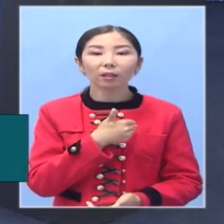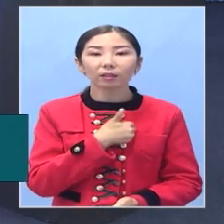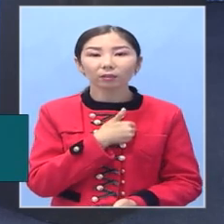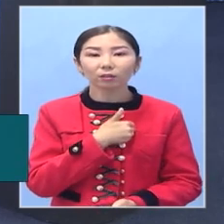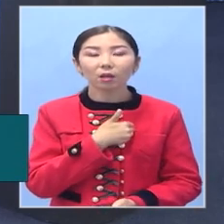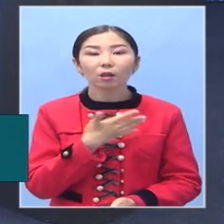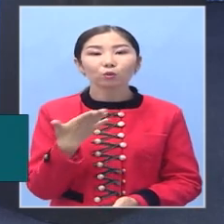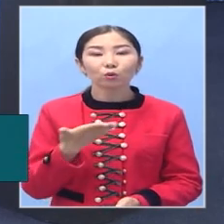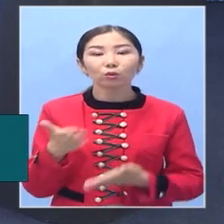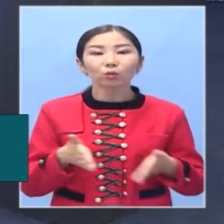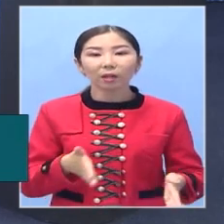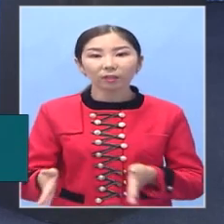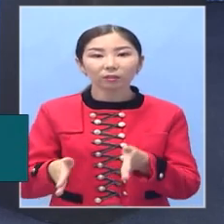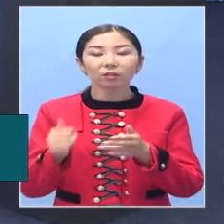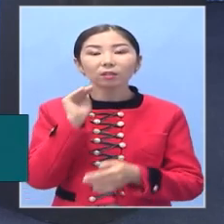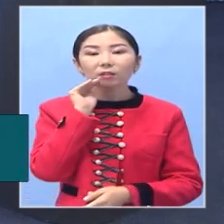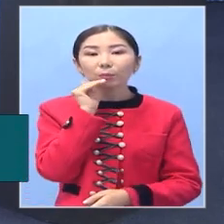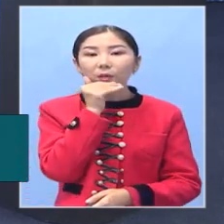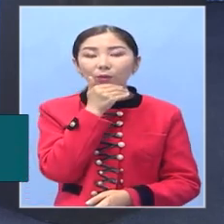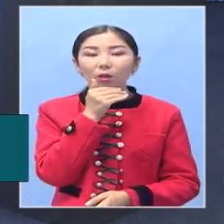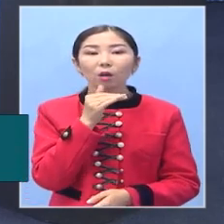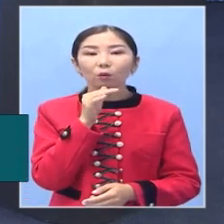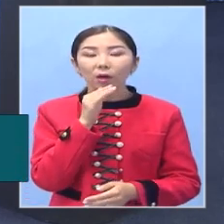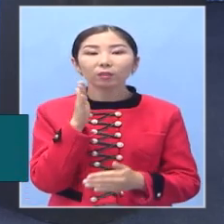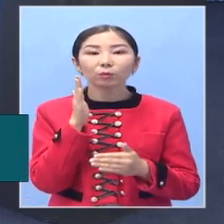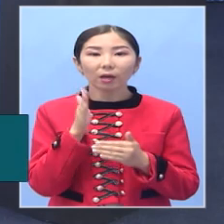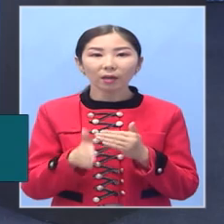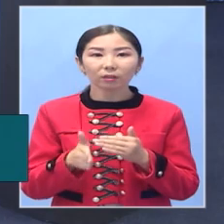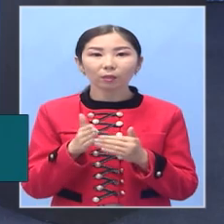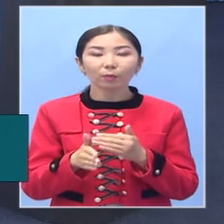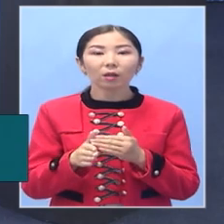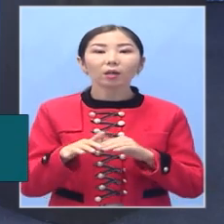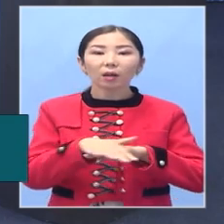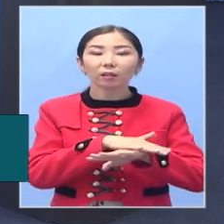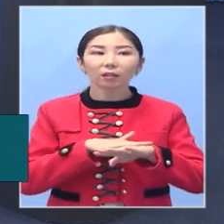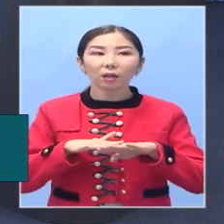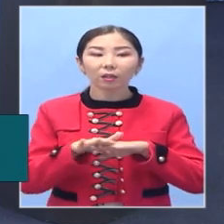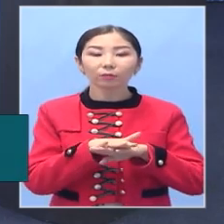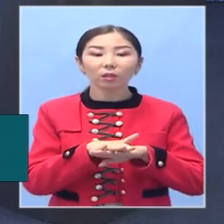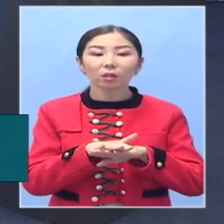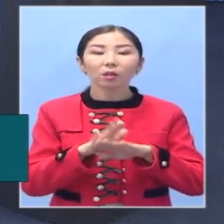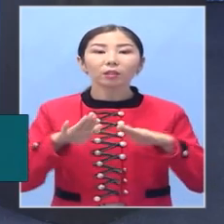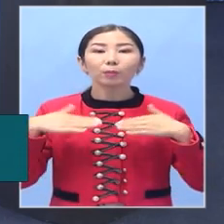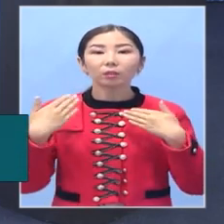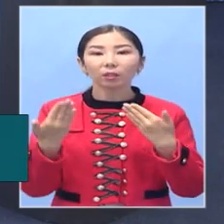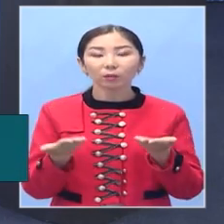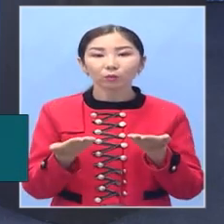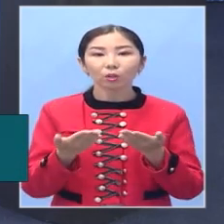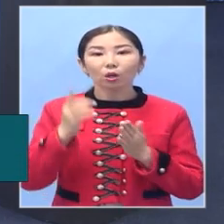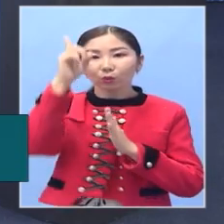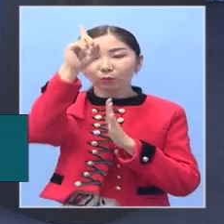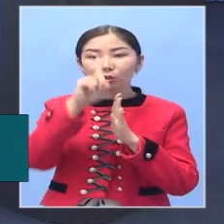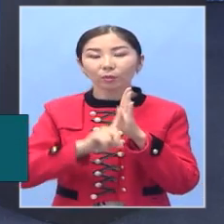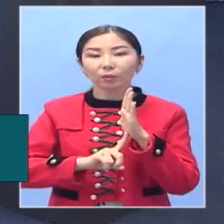Осы жолдарымыз сапалы өзінің уақытында мерзімде аяқталып жұртшылыққа табысталсын деген үміттеміз.